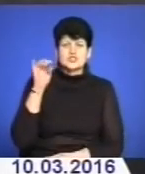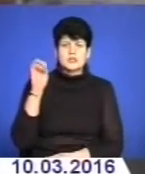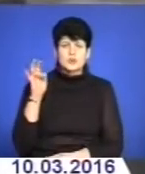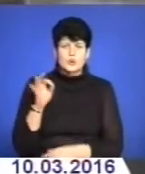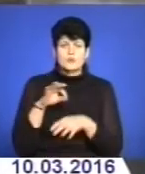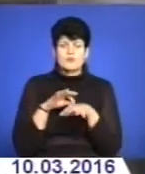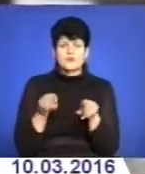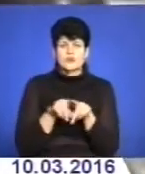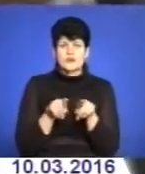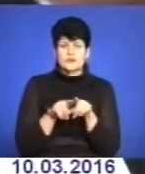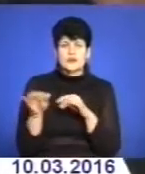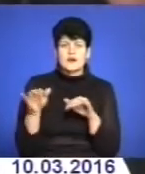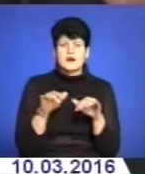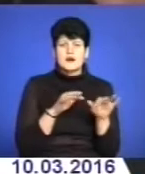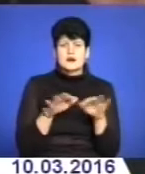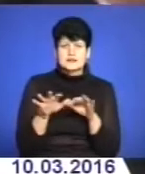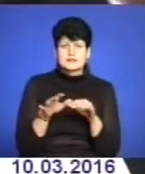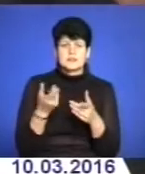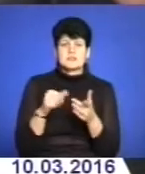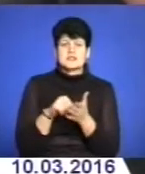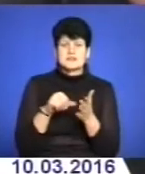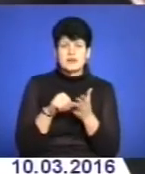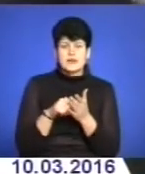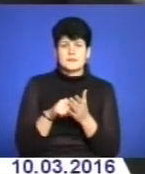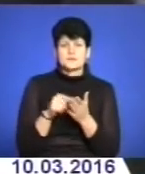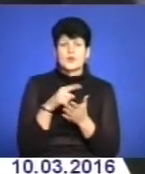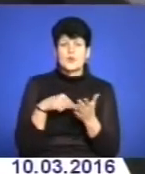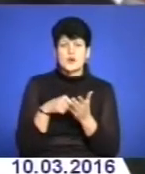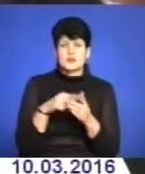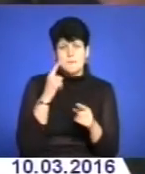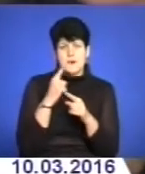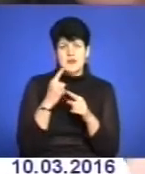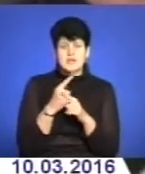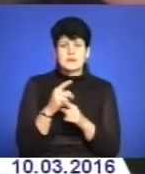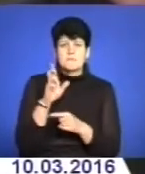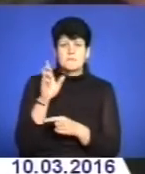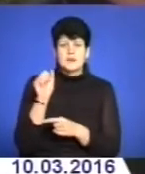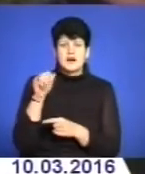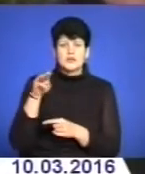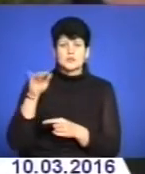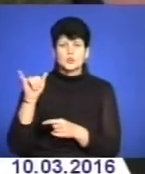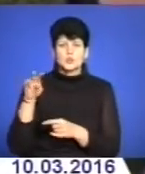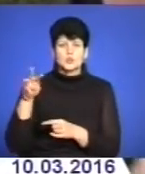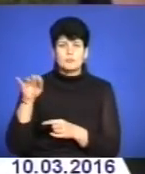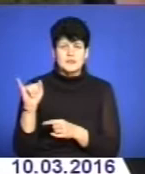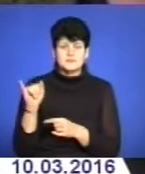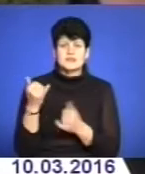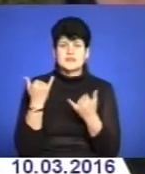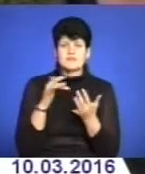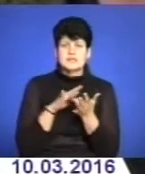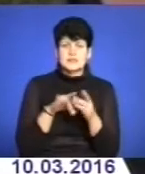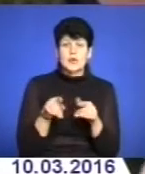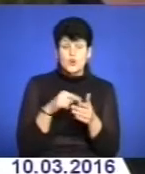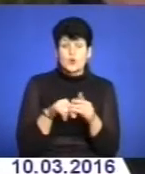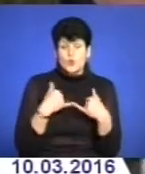акції. Ми представляємо міст побратим Тернополя, Батумі. И как раз вот сейчас, когда мы здесь стоим, в центре города, у